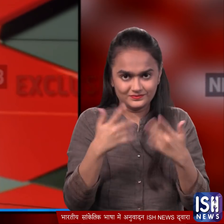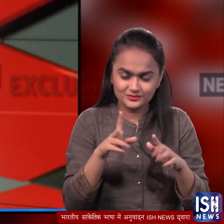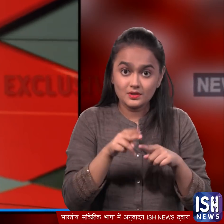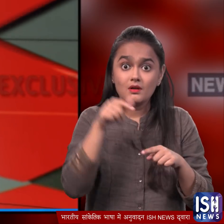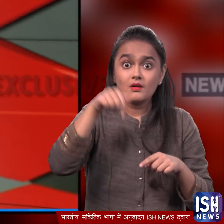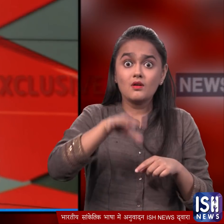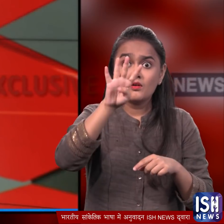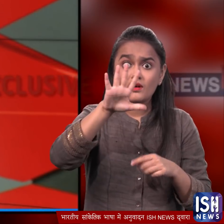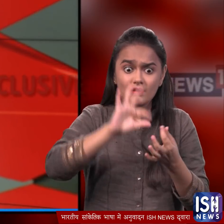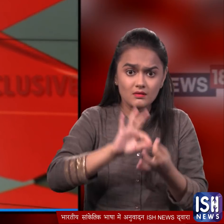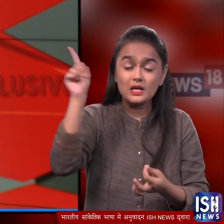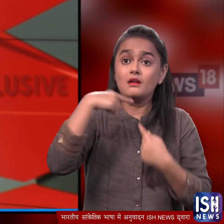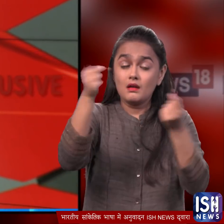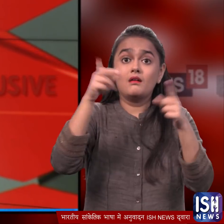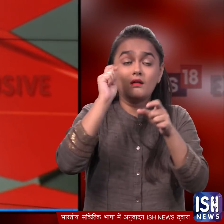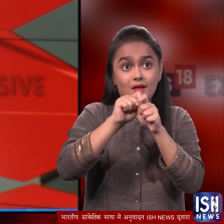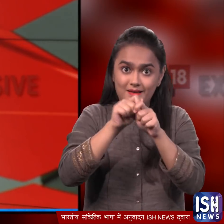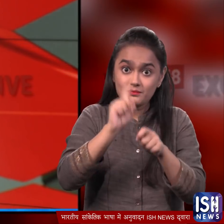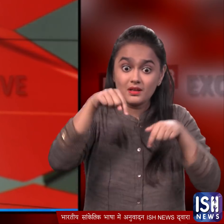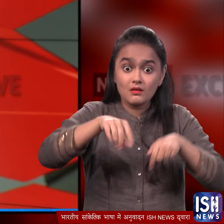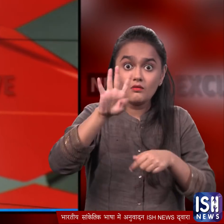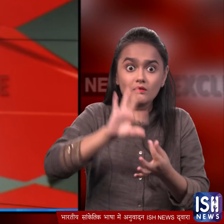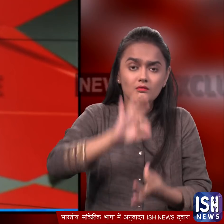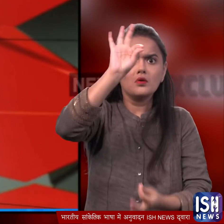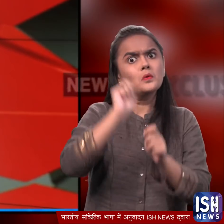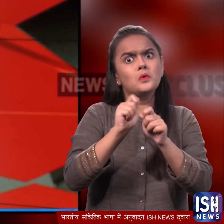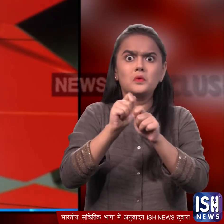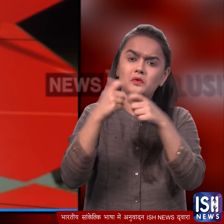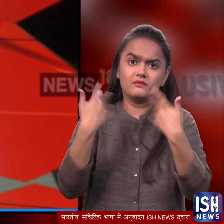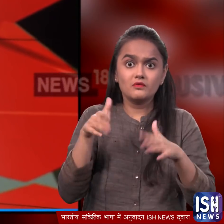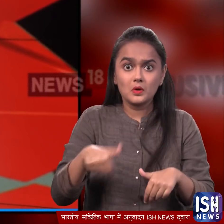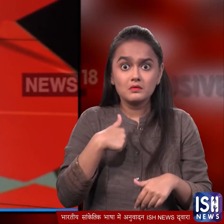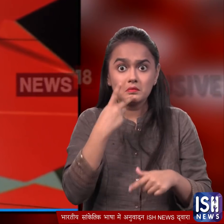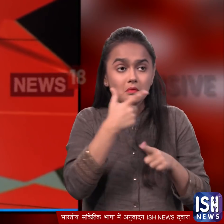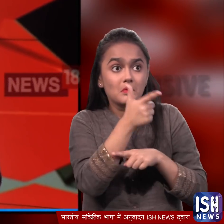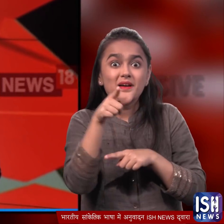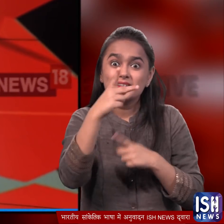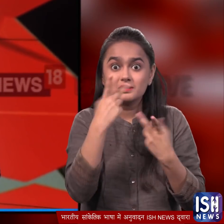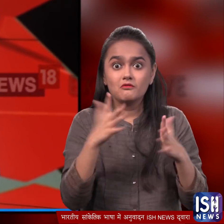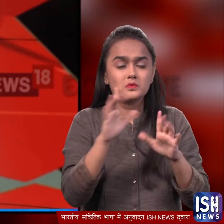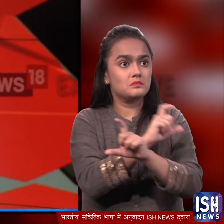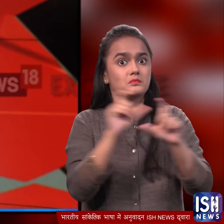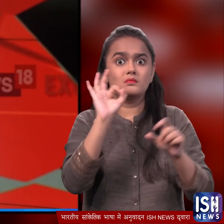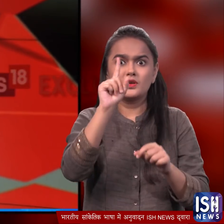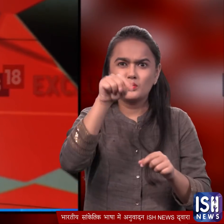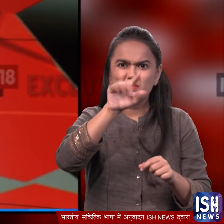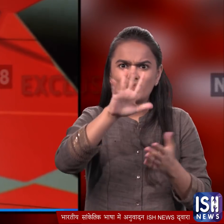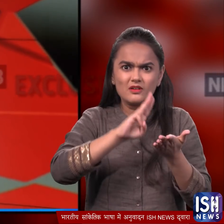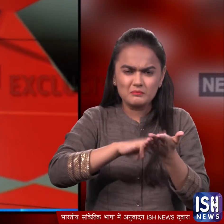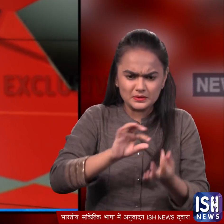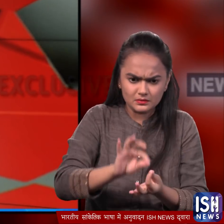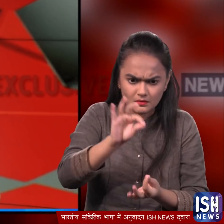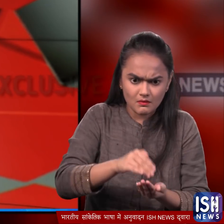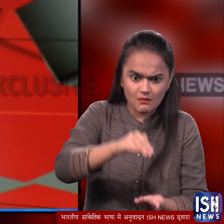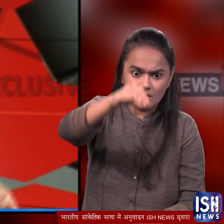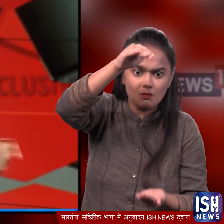अब लगभग 45 फीट गहरी बुनियाद का काम पूरा हो चुका है, जो अब एक बड़ी सी सपाट चट्टान की तरह दिख रही है, जिस पर 1.5 मीटर मोटी